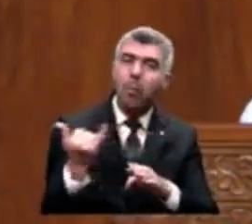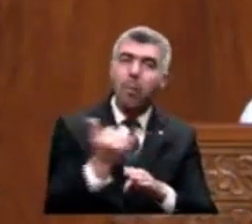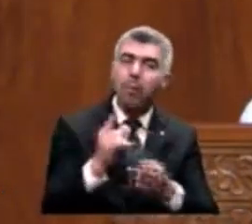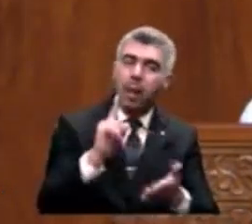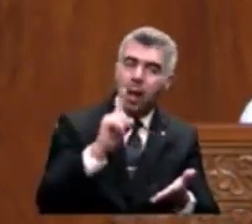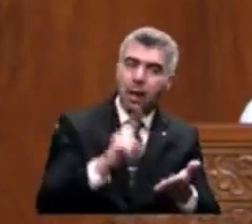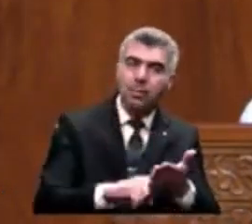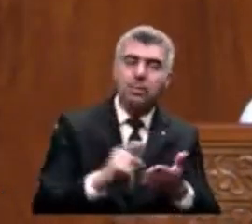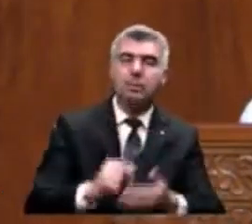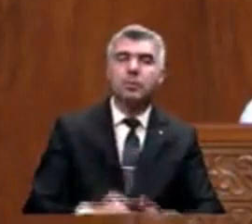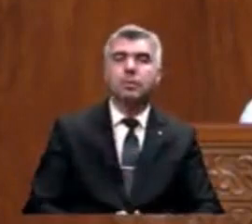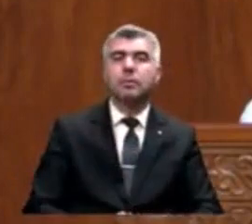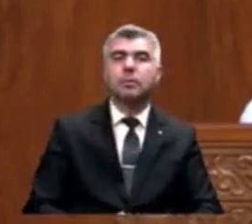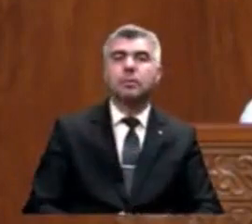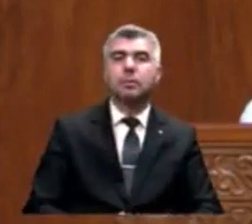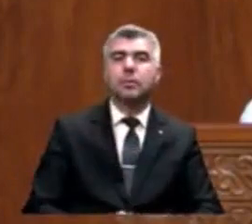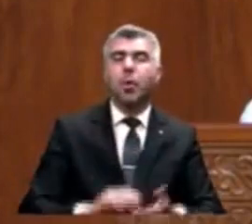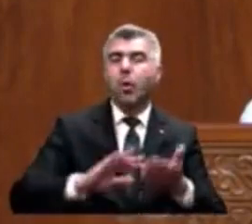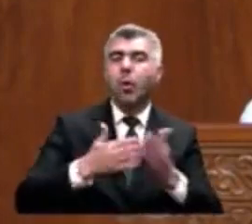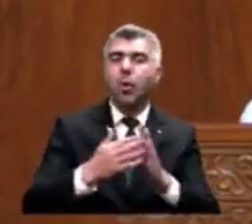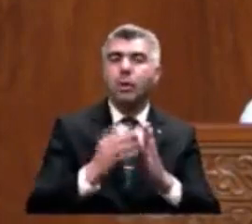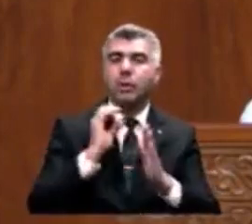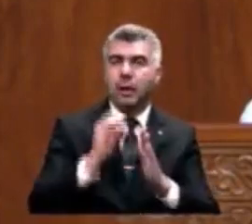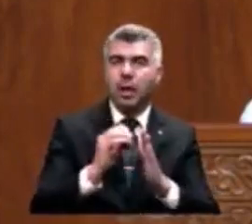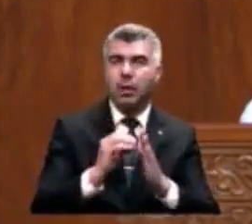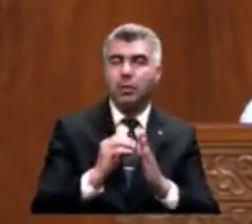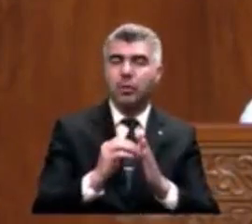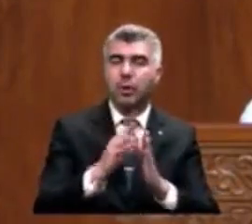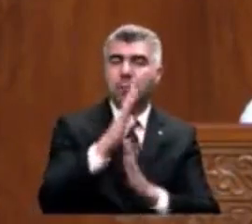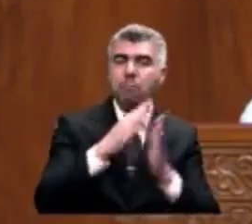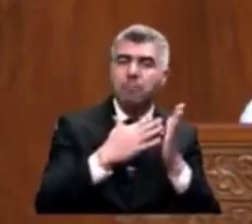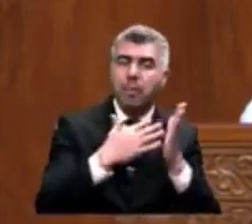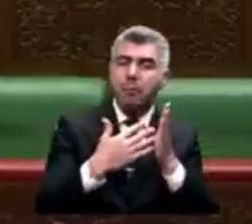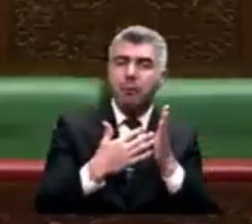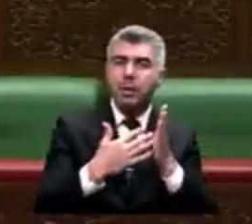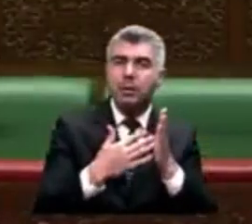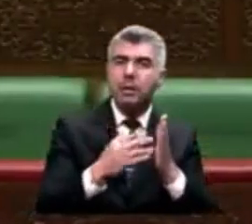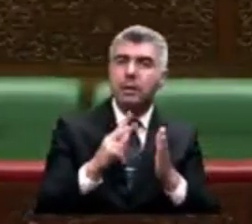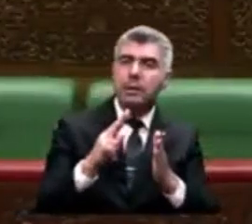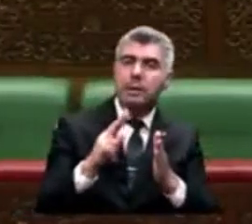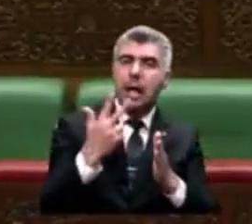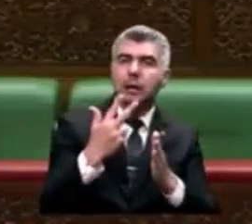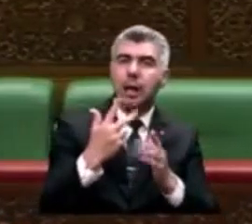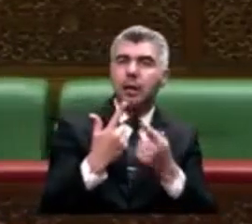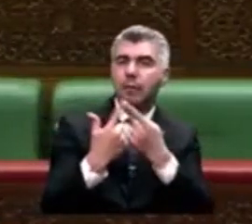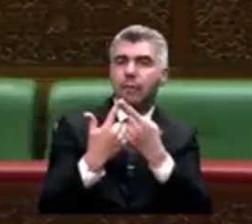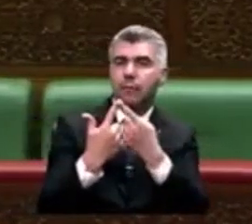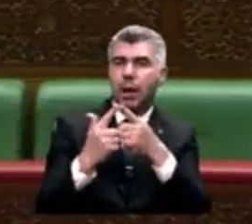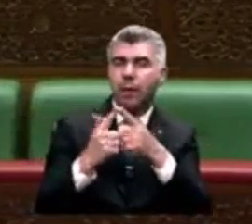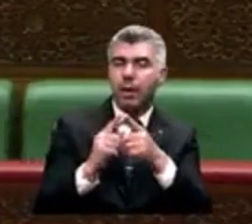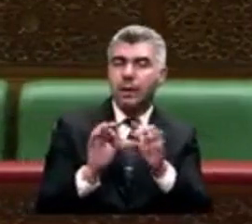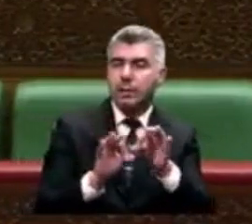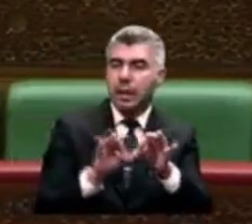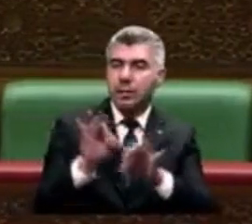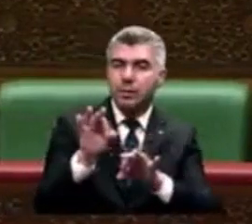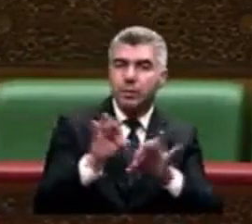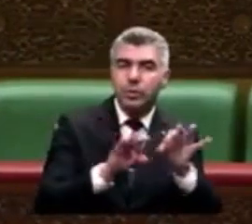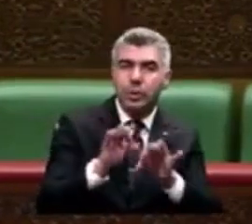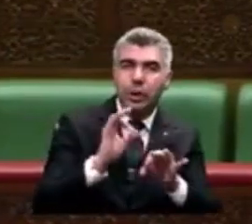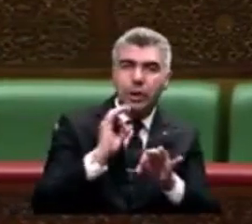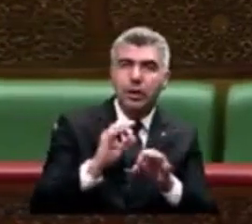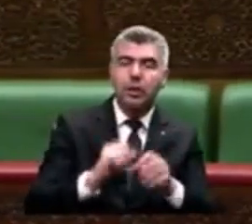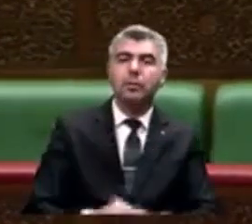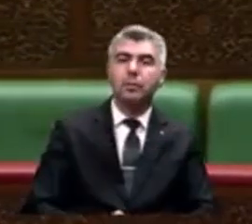الإلزامي. ولبلوغ هذه الأهداف تتأسس خارطة الطريق حول 3 محاور استراتيجية